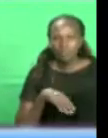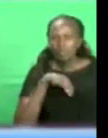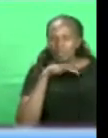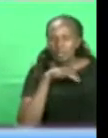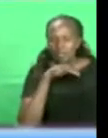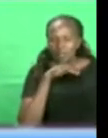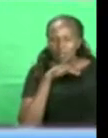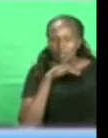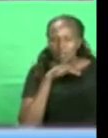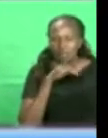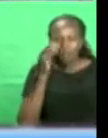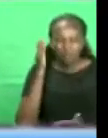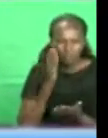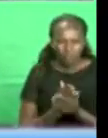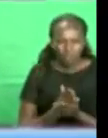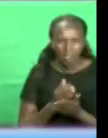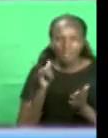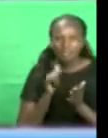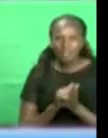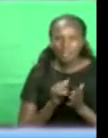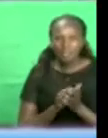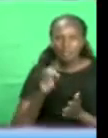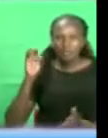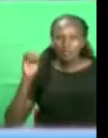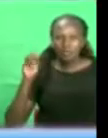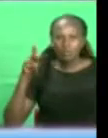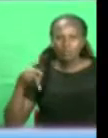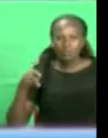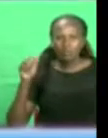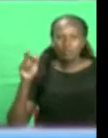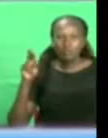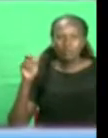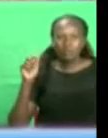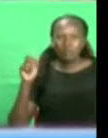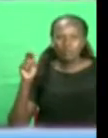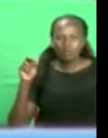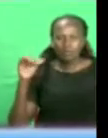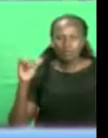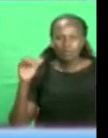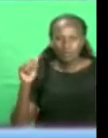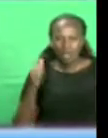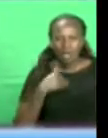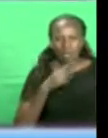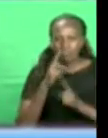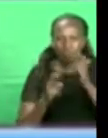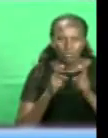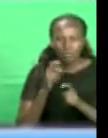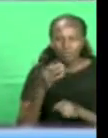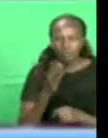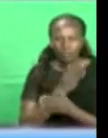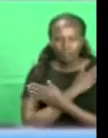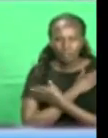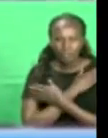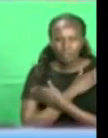Odinga, uhakikishe kwamba Oparanya ajibike, aje kwa seneti, tuko na maswali ya kirafiki. Mtu